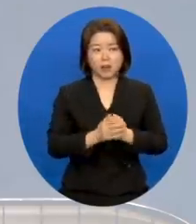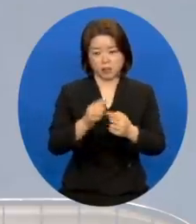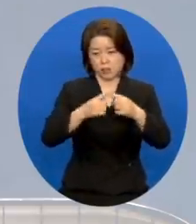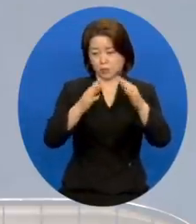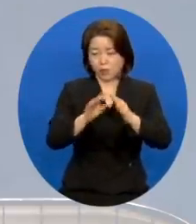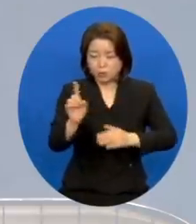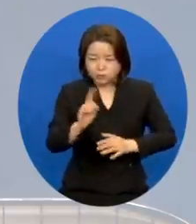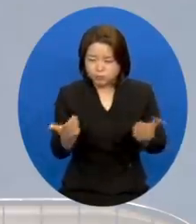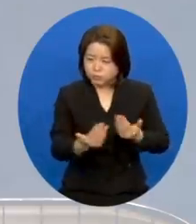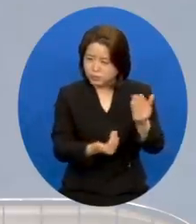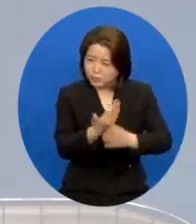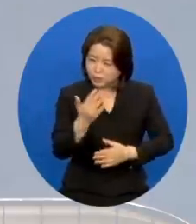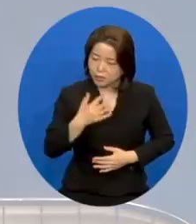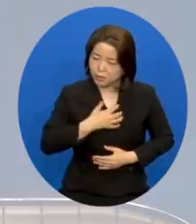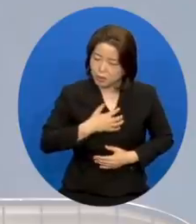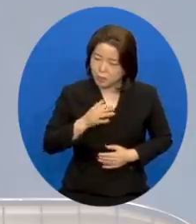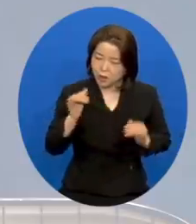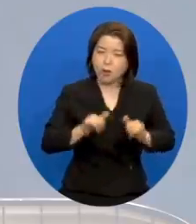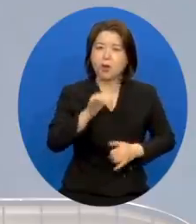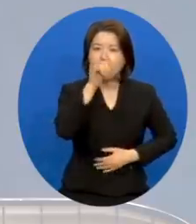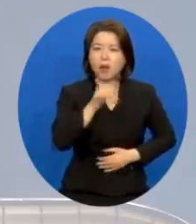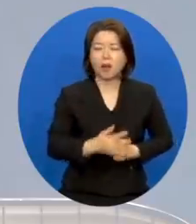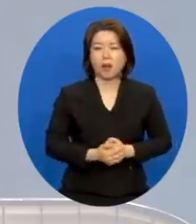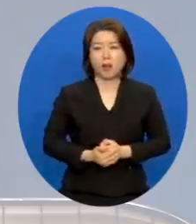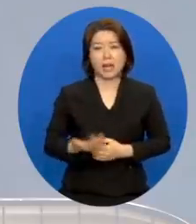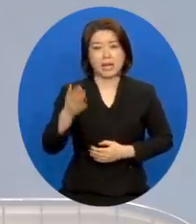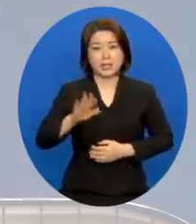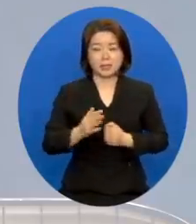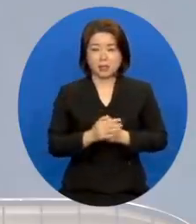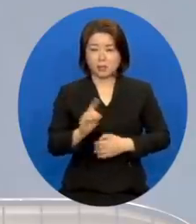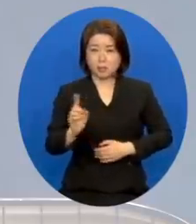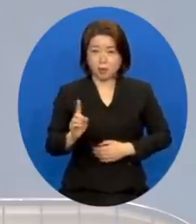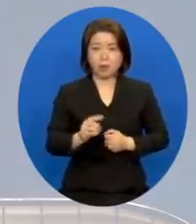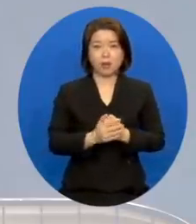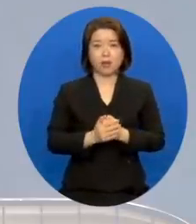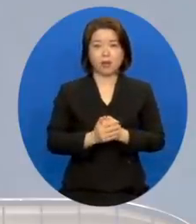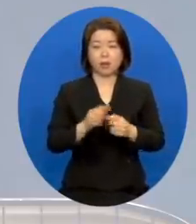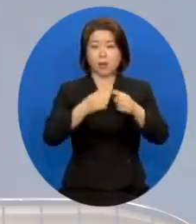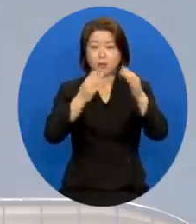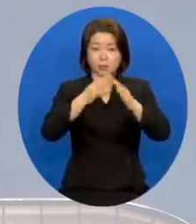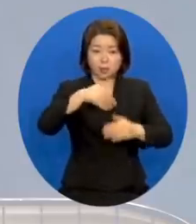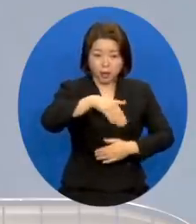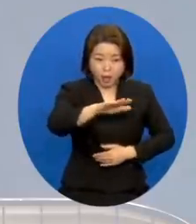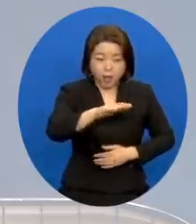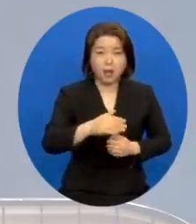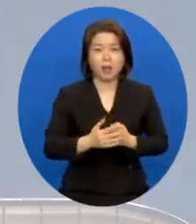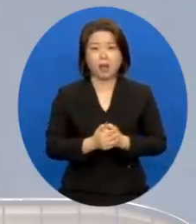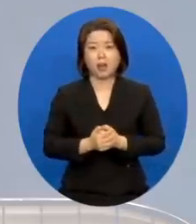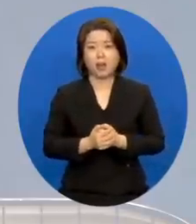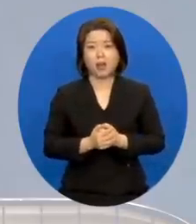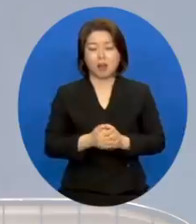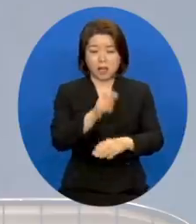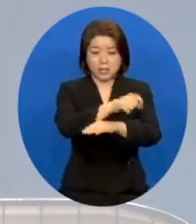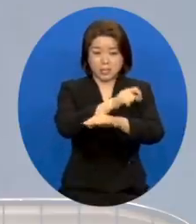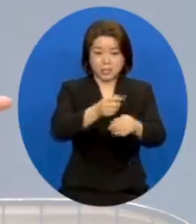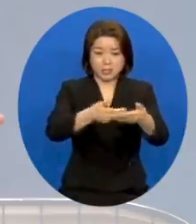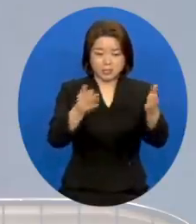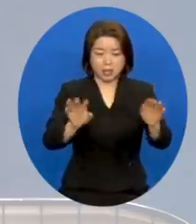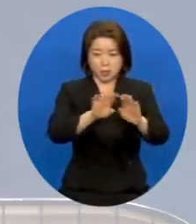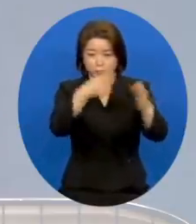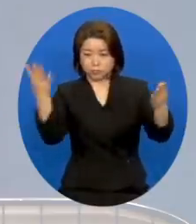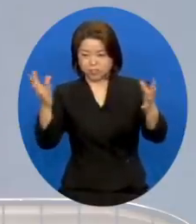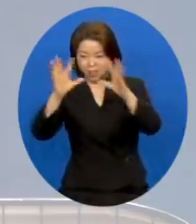일이 있으려나 그런 생각도 들더라 근데 아니나 다를까 교회에 갔더니 아예 사무실이나 고문이다